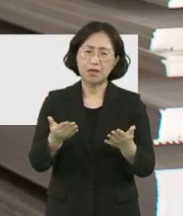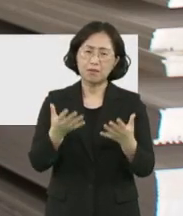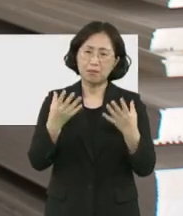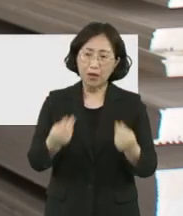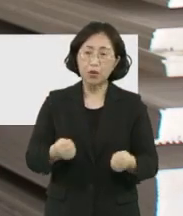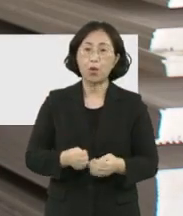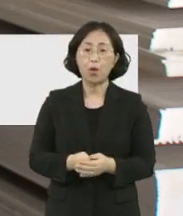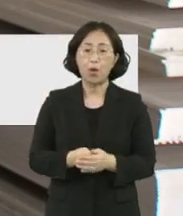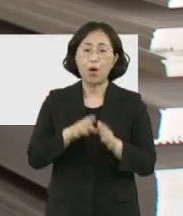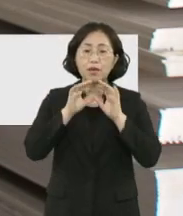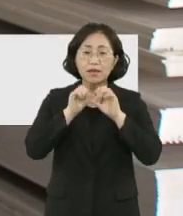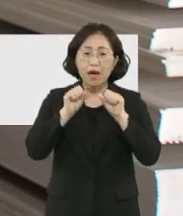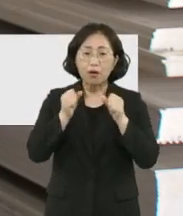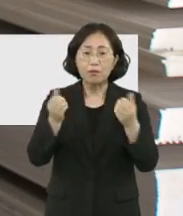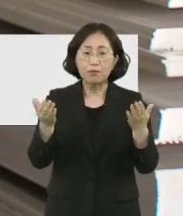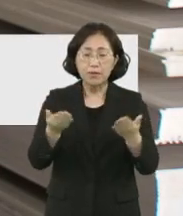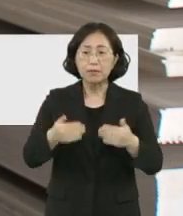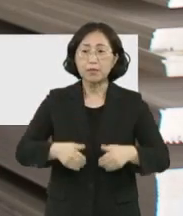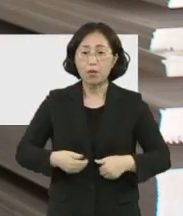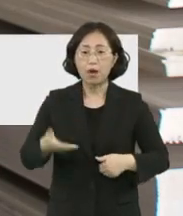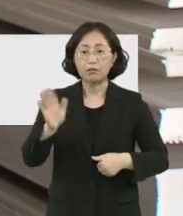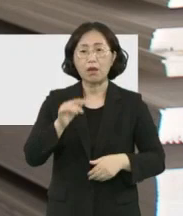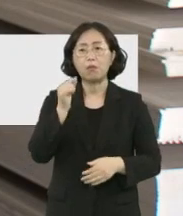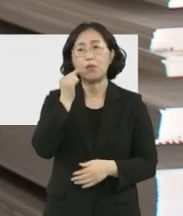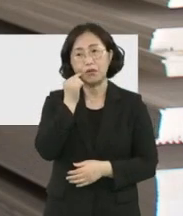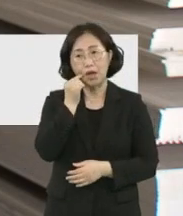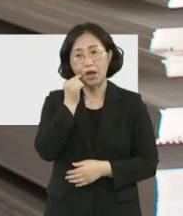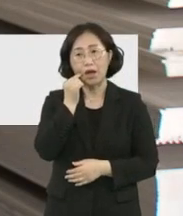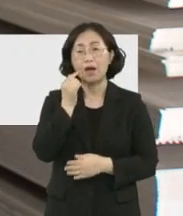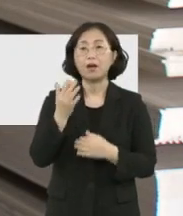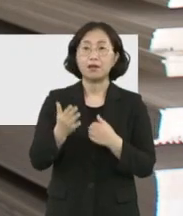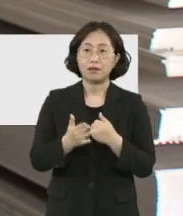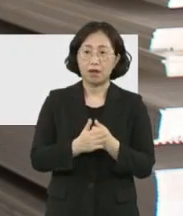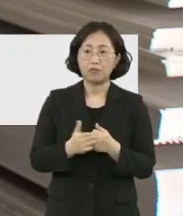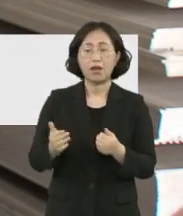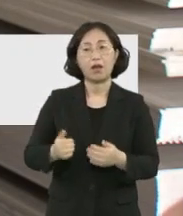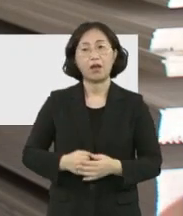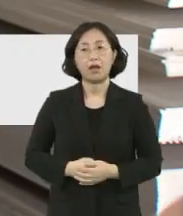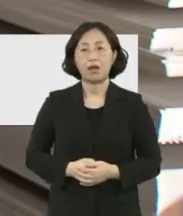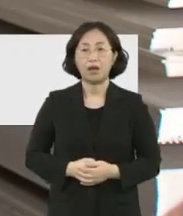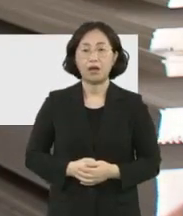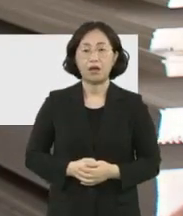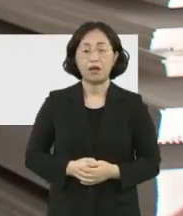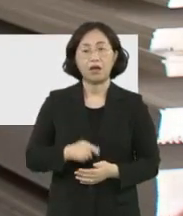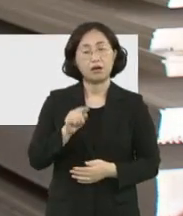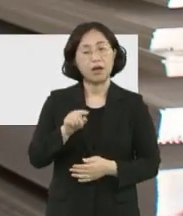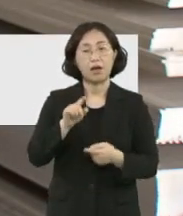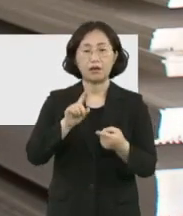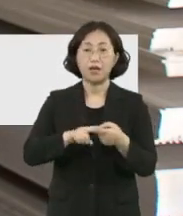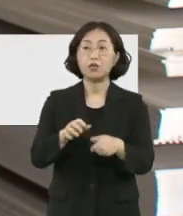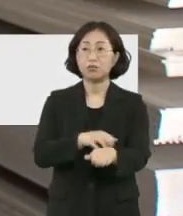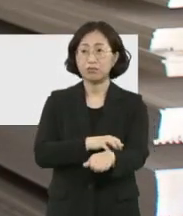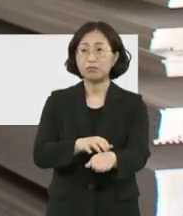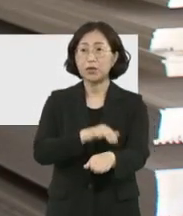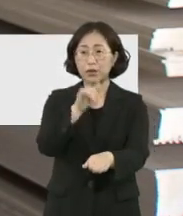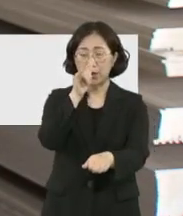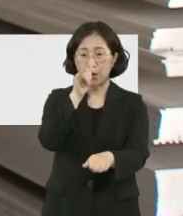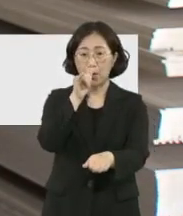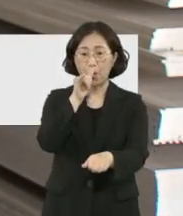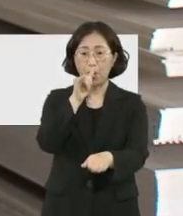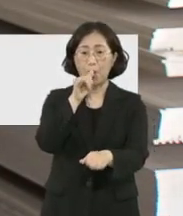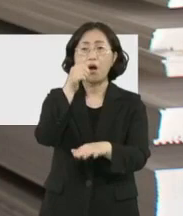이제 잔업을 해야 될 때가 있는데 잔업을 못하는 경우가 생기기 때문에 좀 그런 부분들도 불편하고